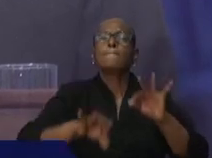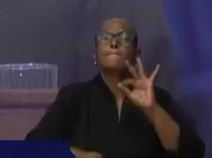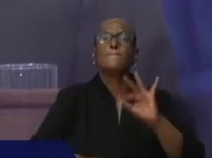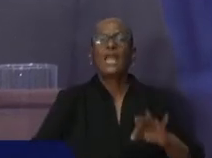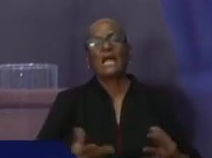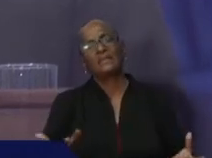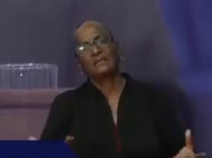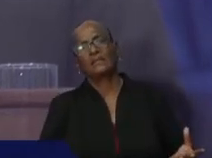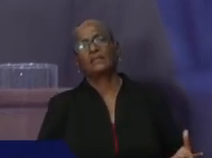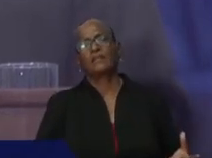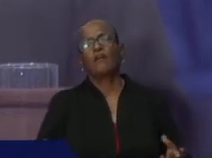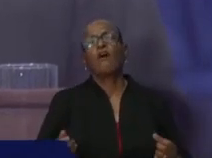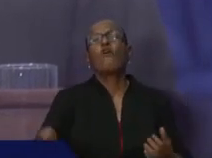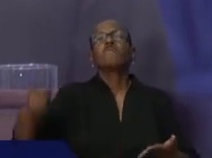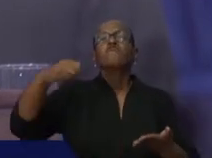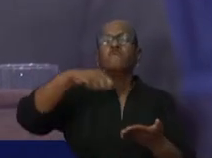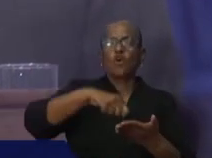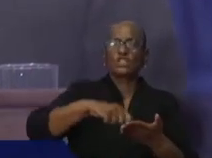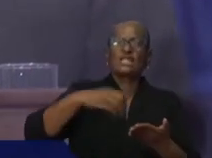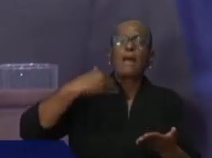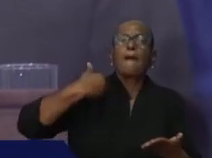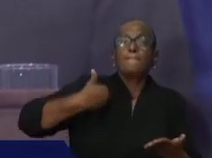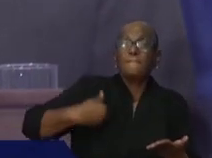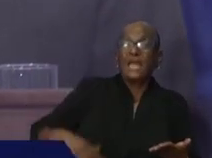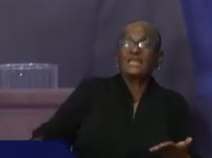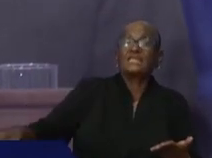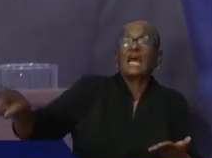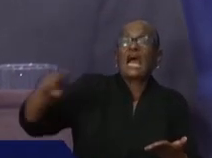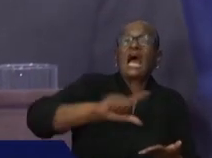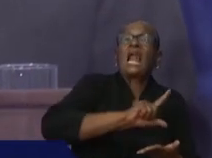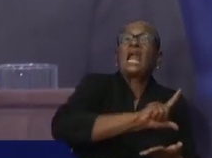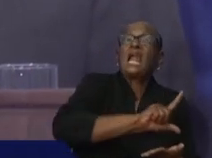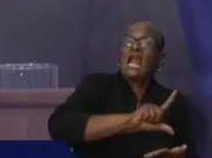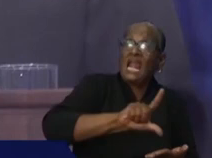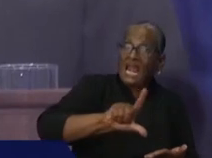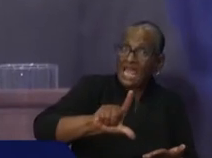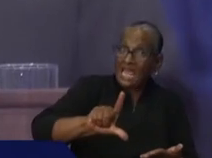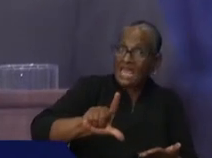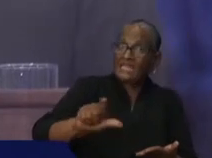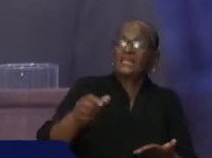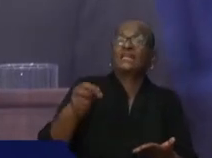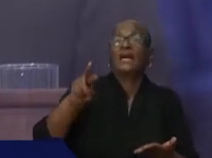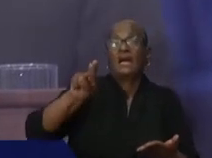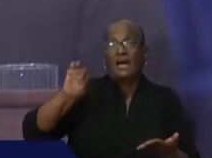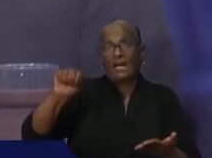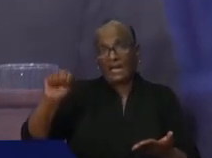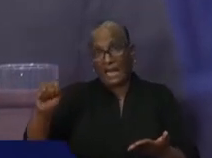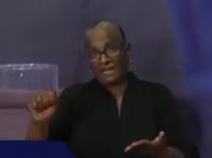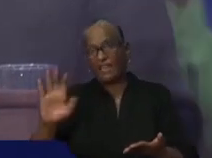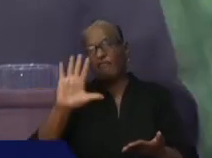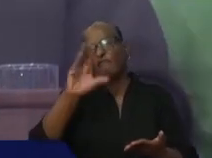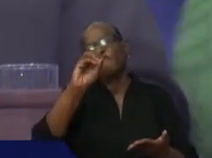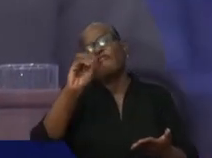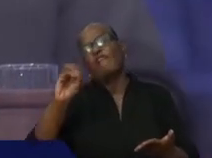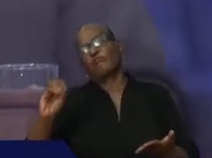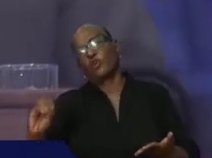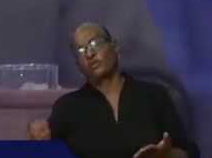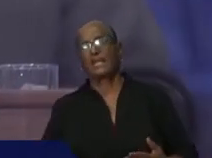Waardoor personen geld kunnen lenen voor de productie tegen rente van ongeveer 5%.